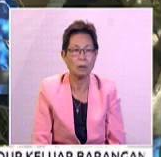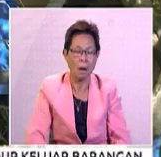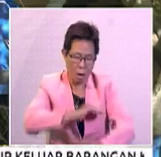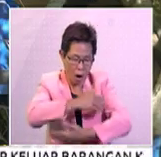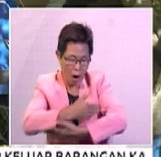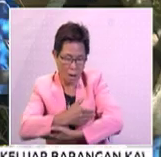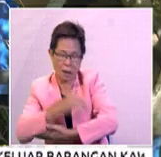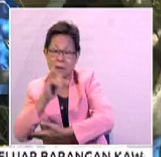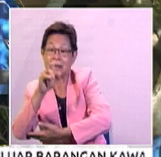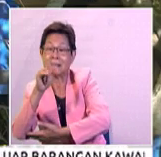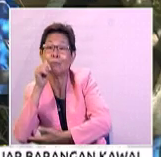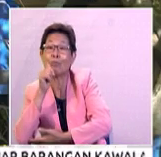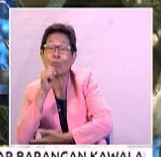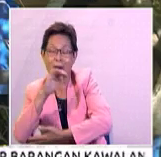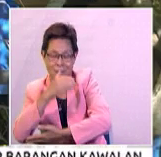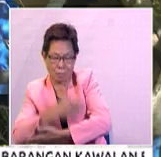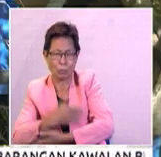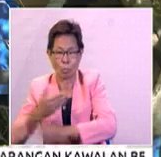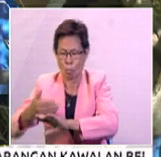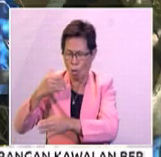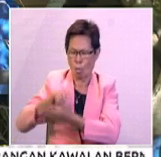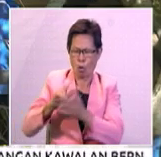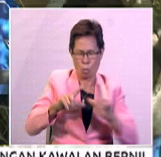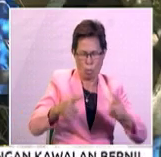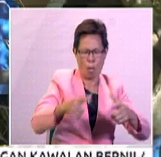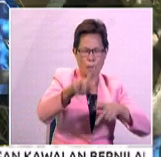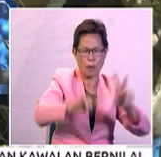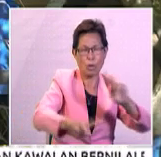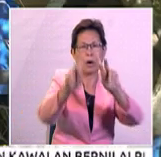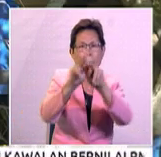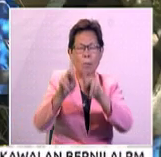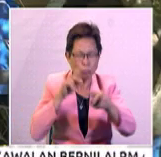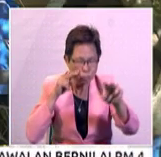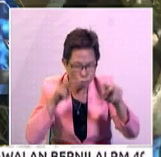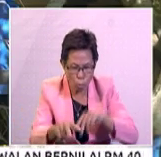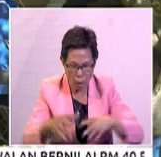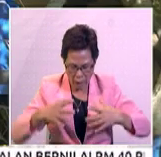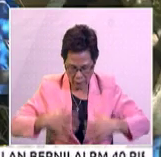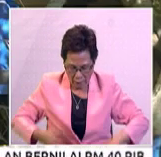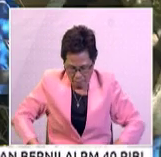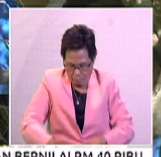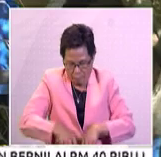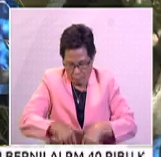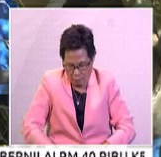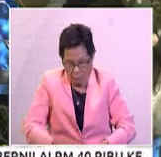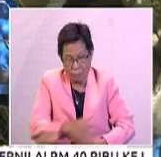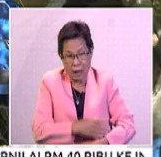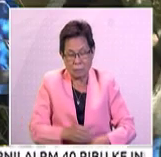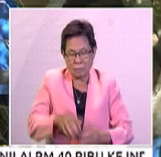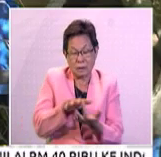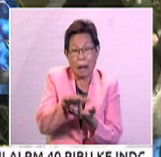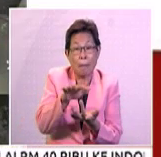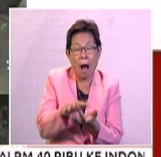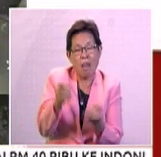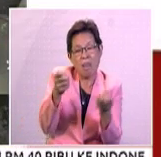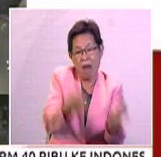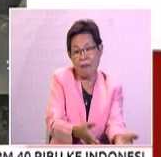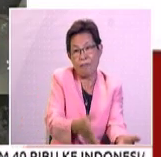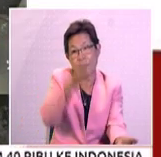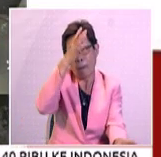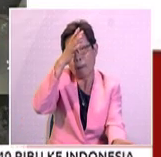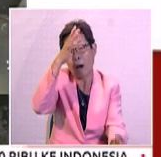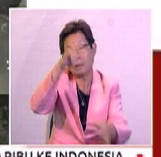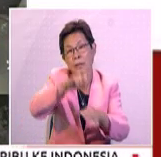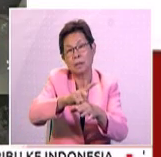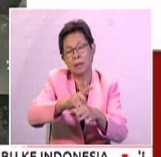Anaknya Siti Zulaiha berkata sebelum itu sekumpulan penduduk kampung menjumpai kain pelikat bersama selipar yang ditinggalkan bapanya